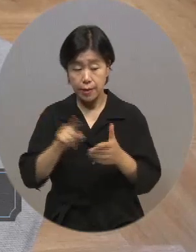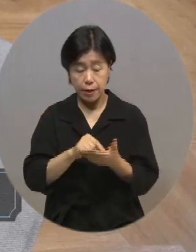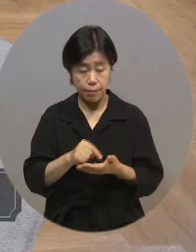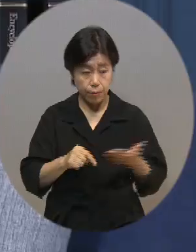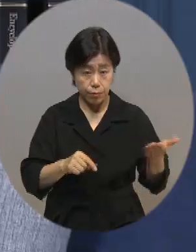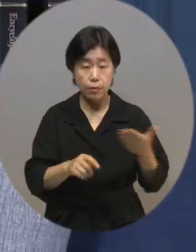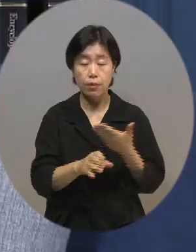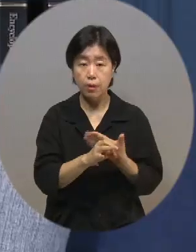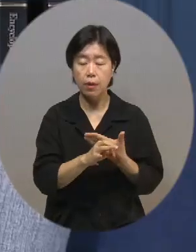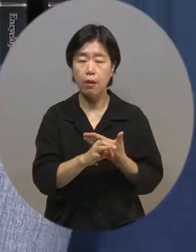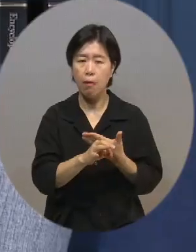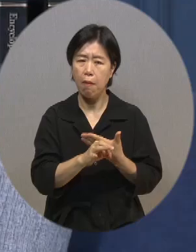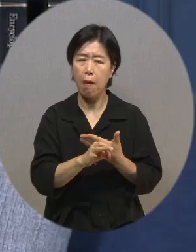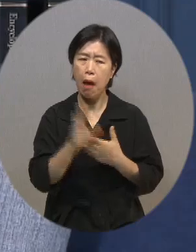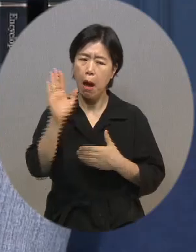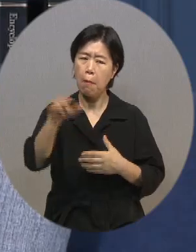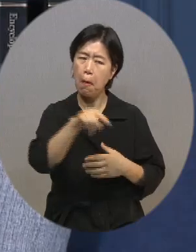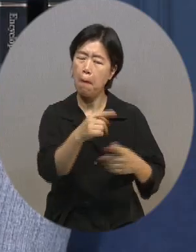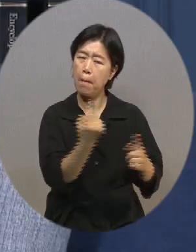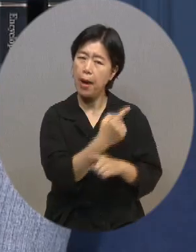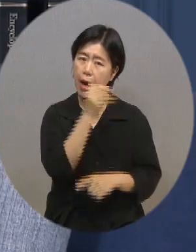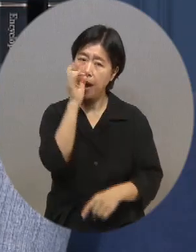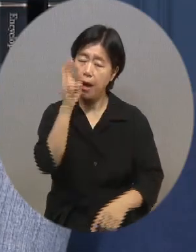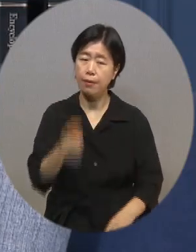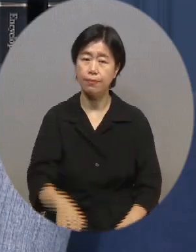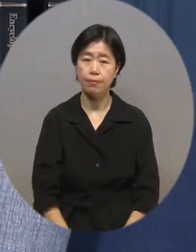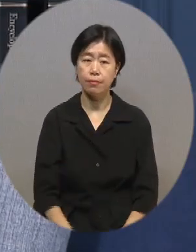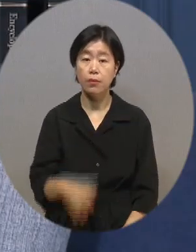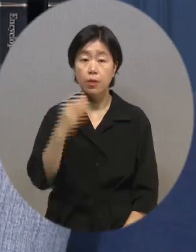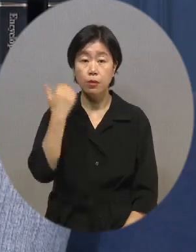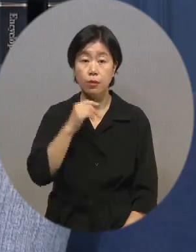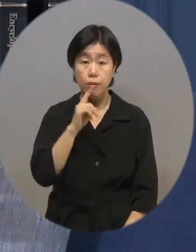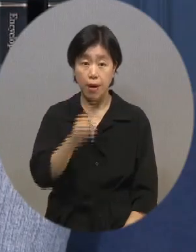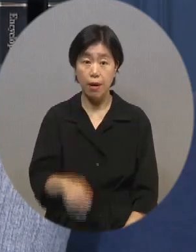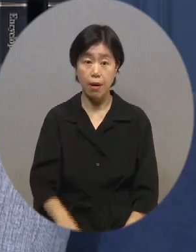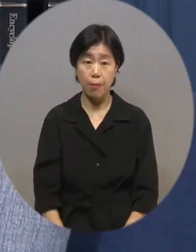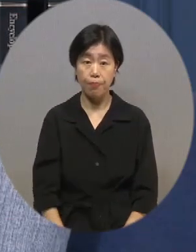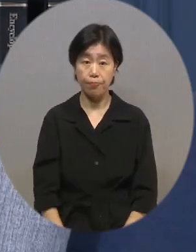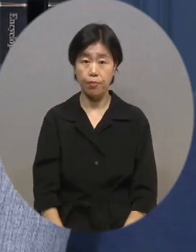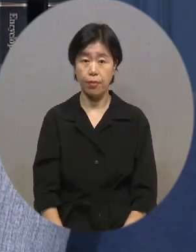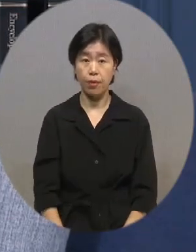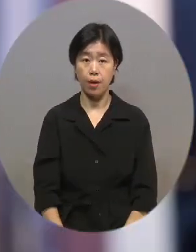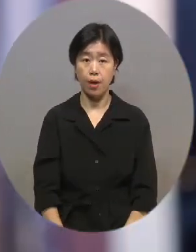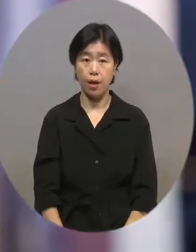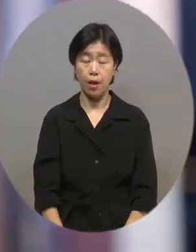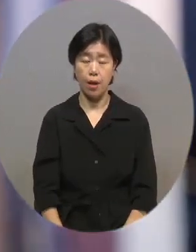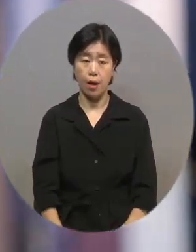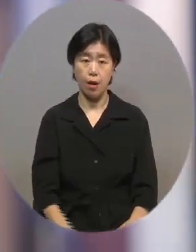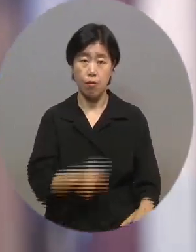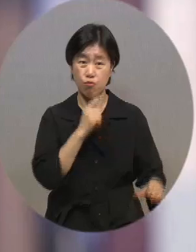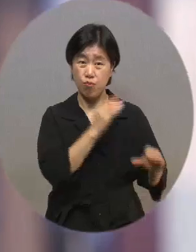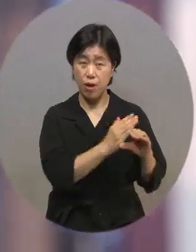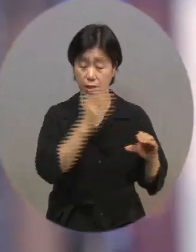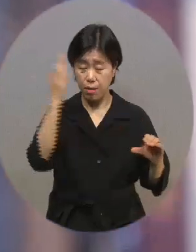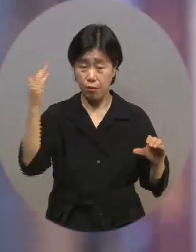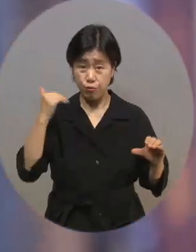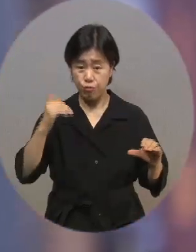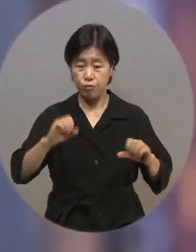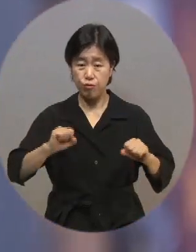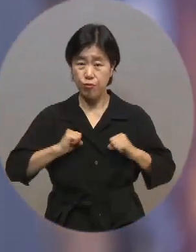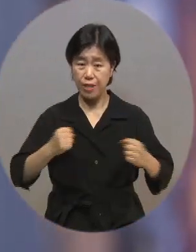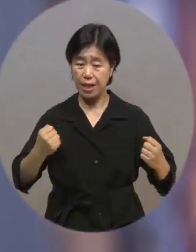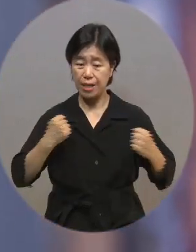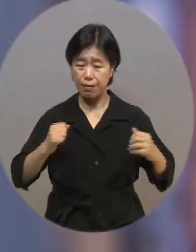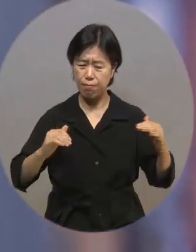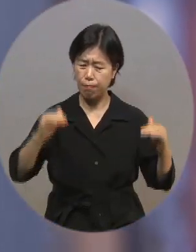생각합니다. 일각에선 이런 얘기도 합니다. 남북의 군사력이 워낙에 차이가 많이 나기 때문에 북한 도발 절대 못한다. 어떻게